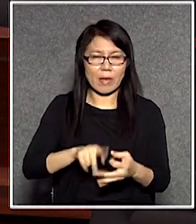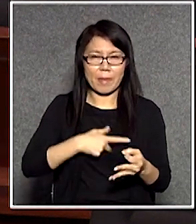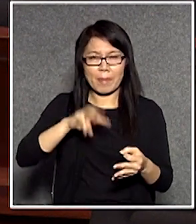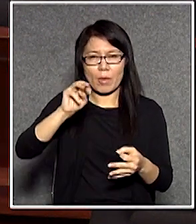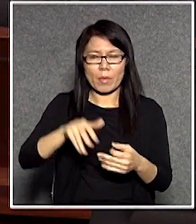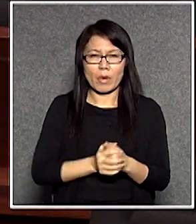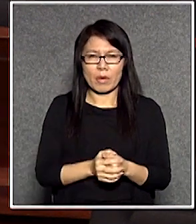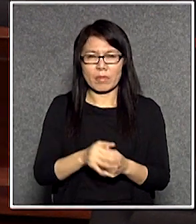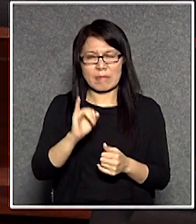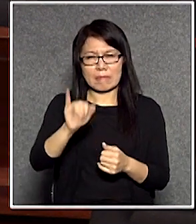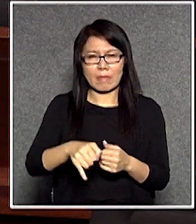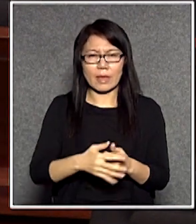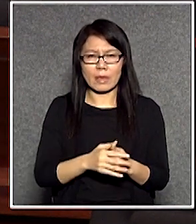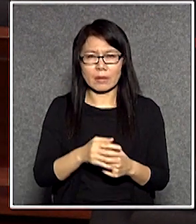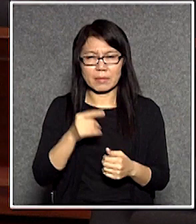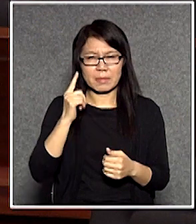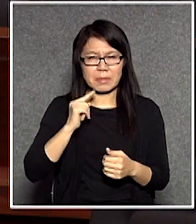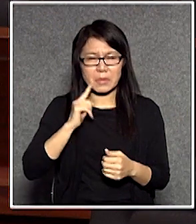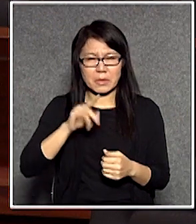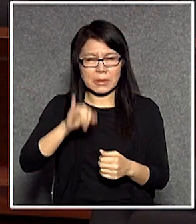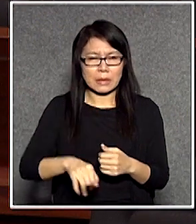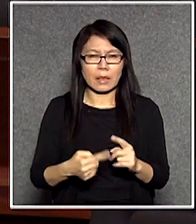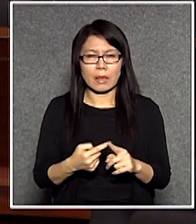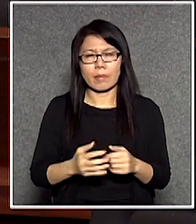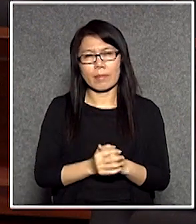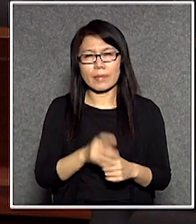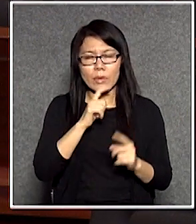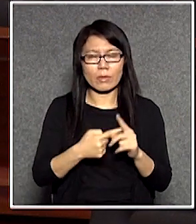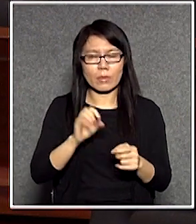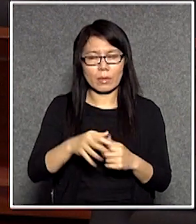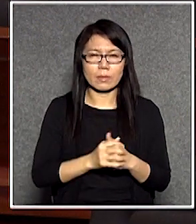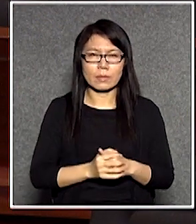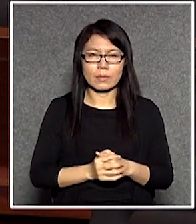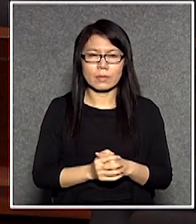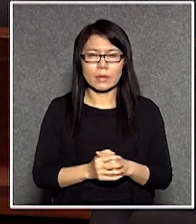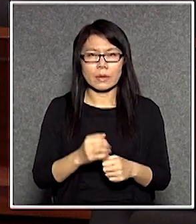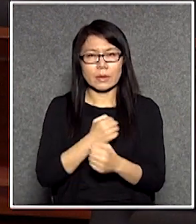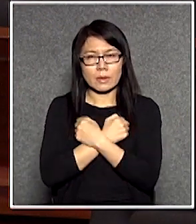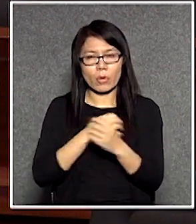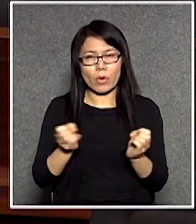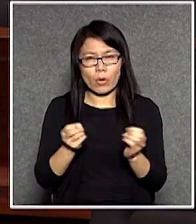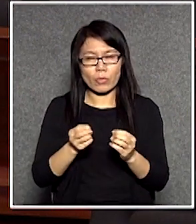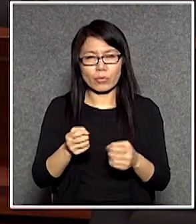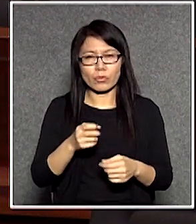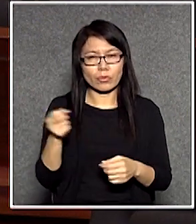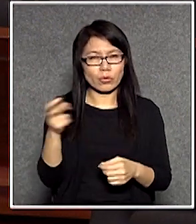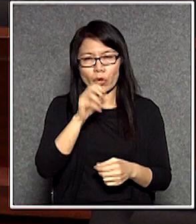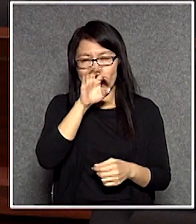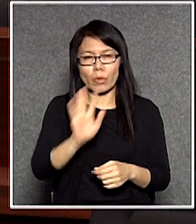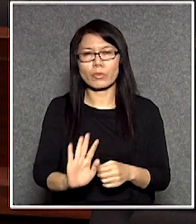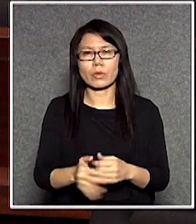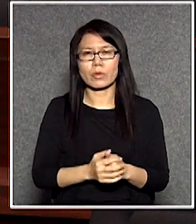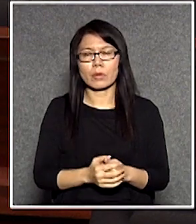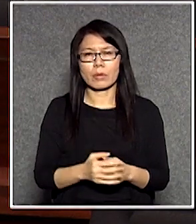支流的無恥之徒。有人說休了會就不會再說，哎，我就不會說了，這樣